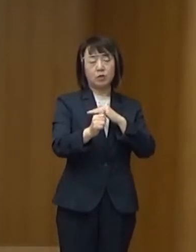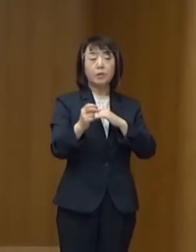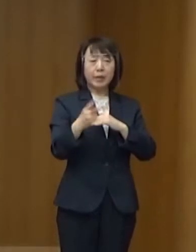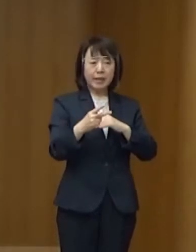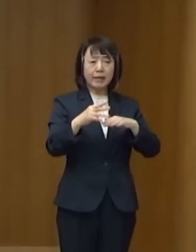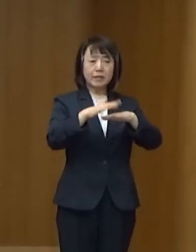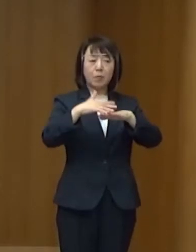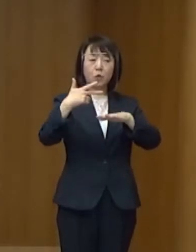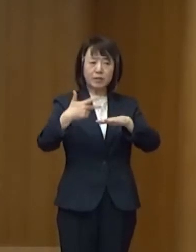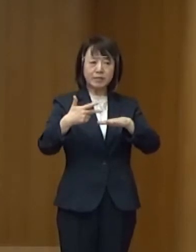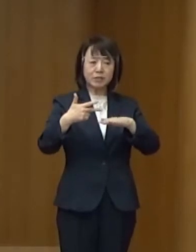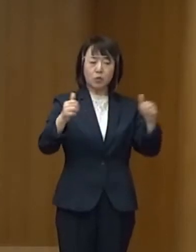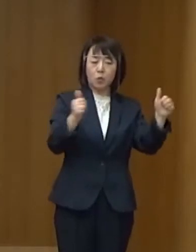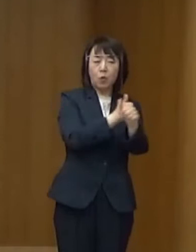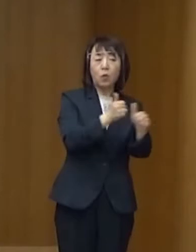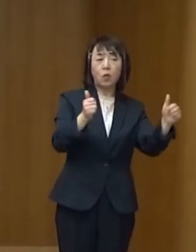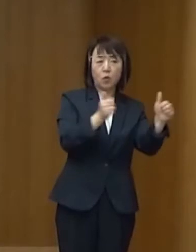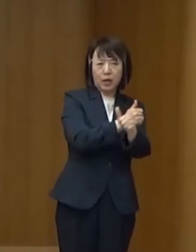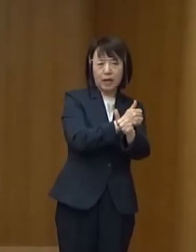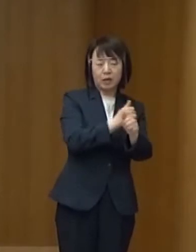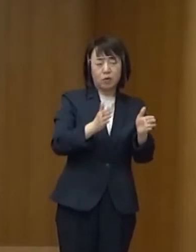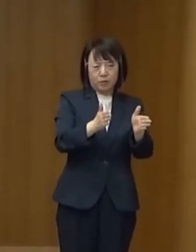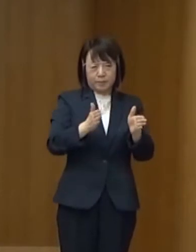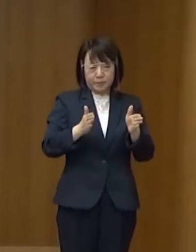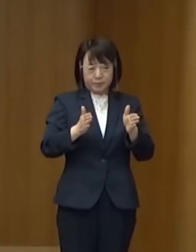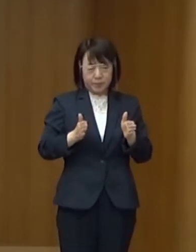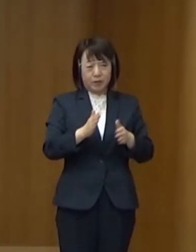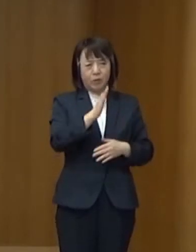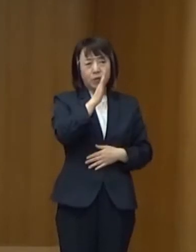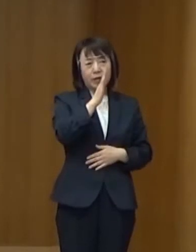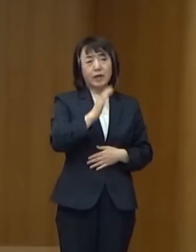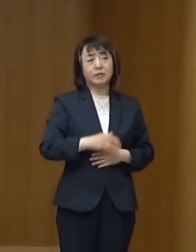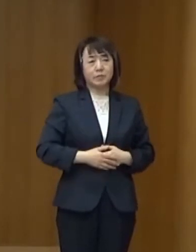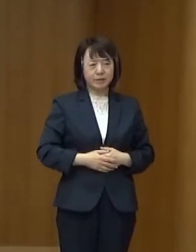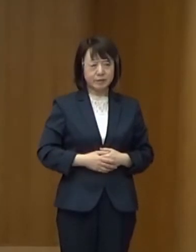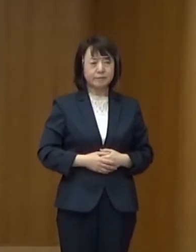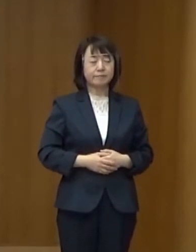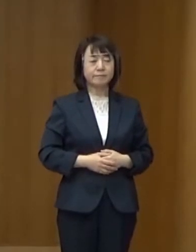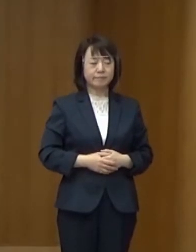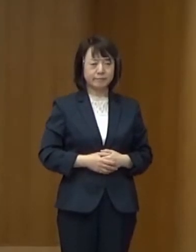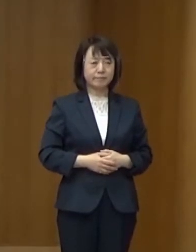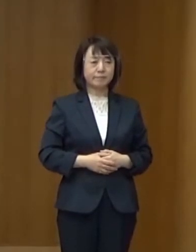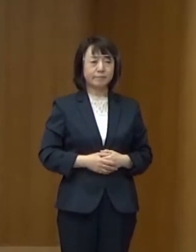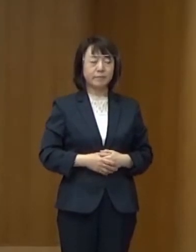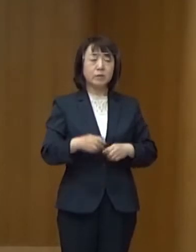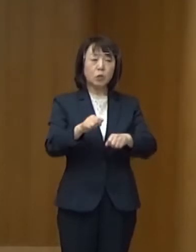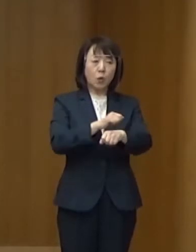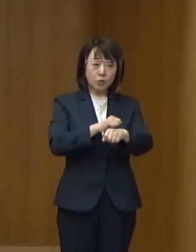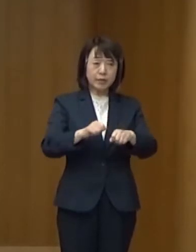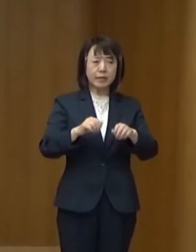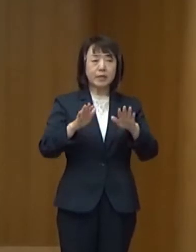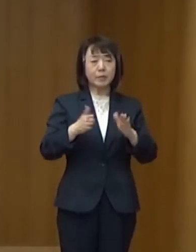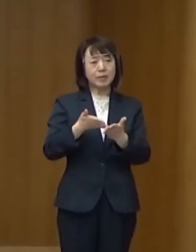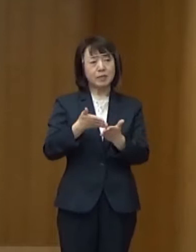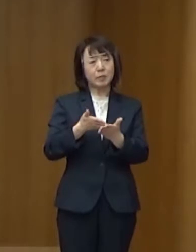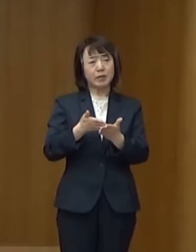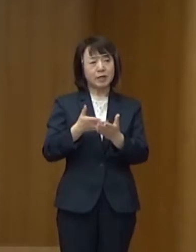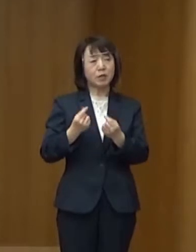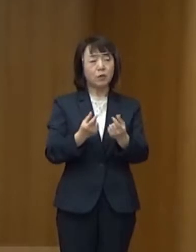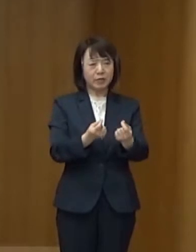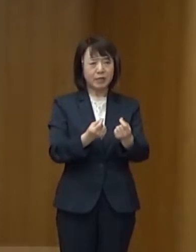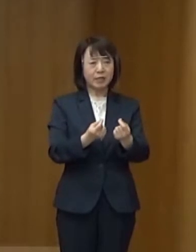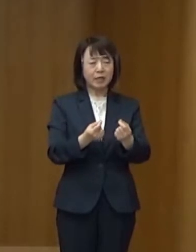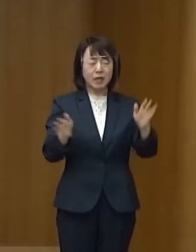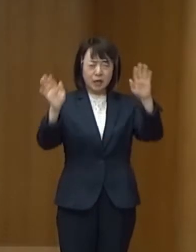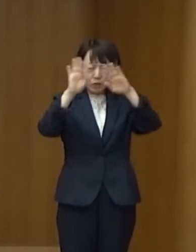市との往来、これを控えていただくようにお願いを申し上げます。特に今ご説明した通り、